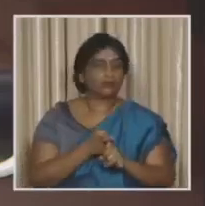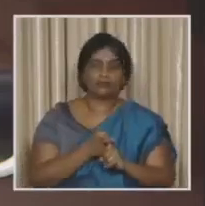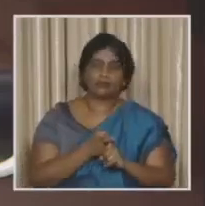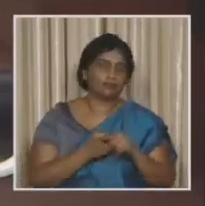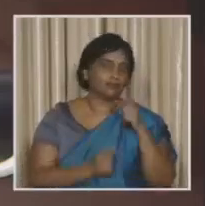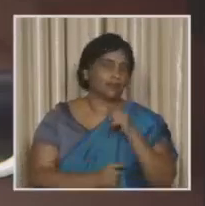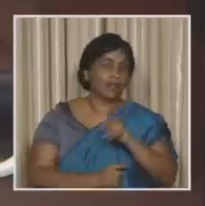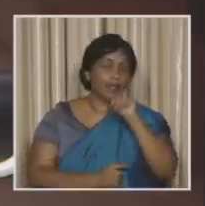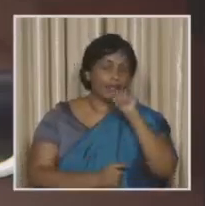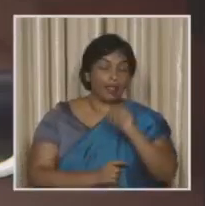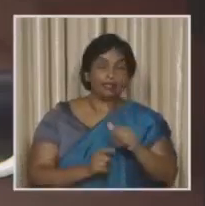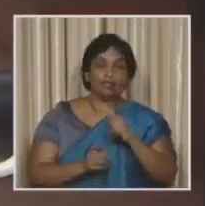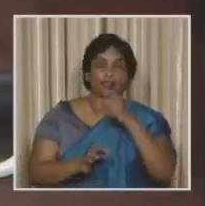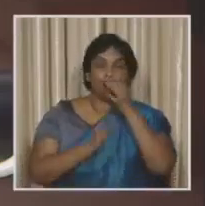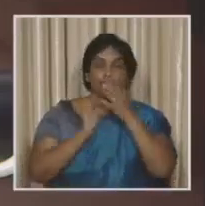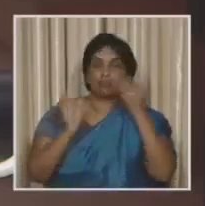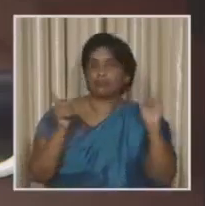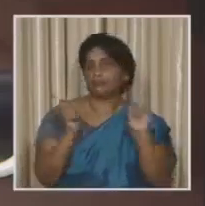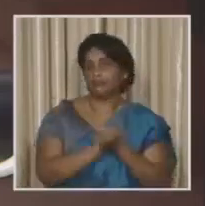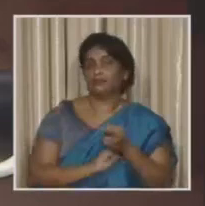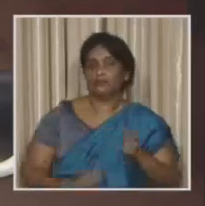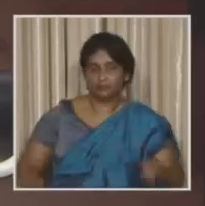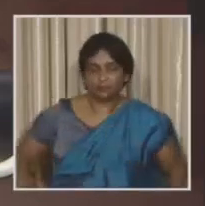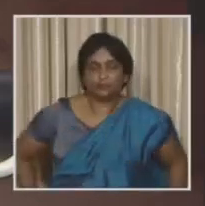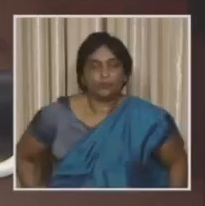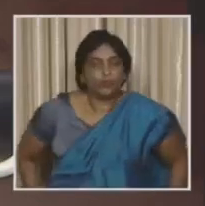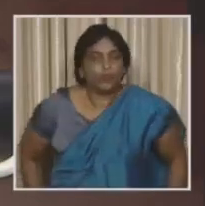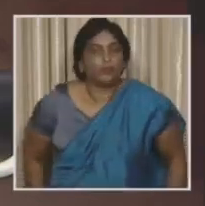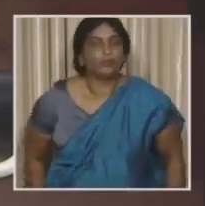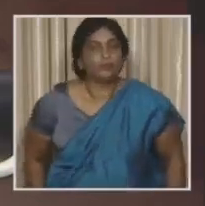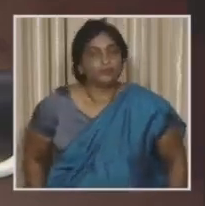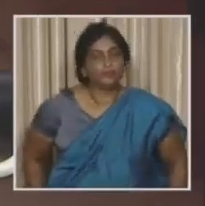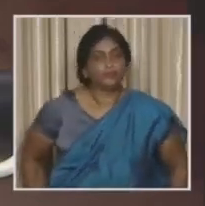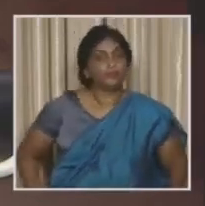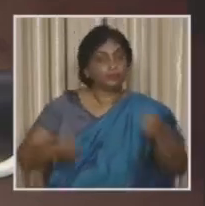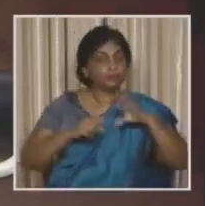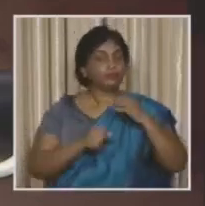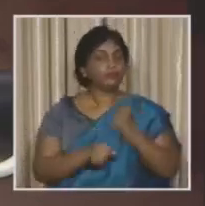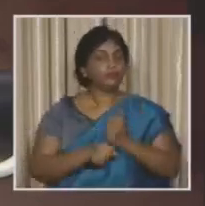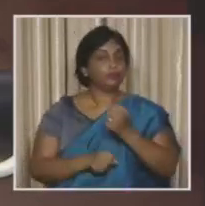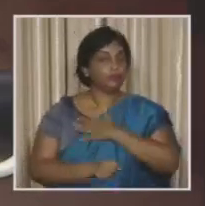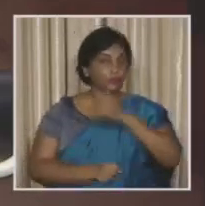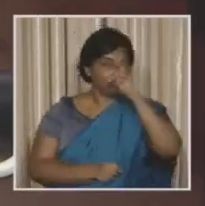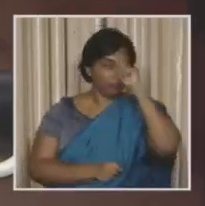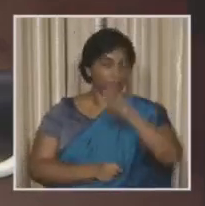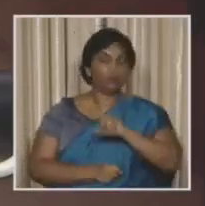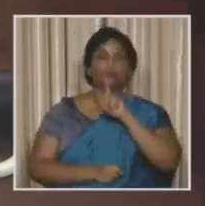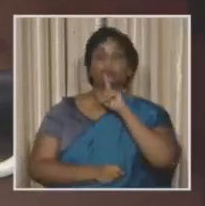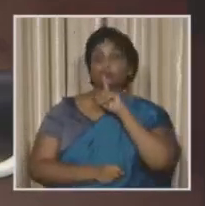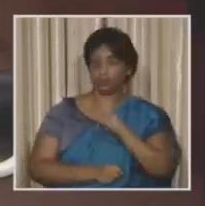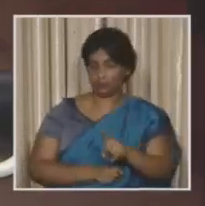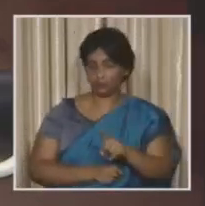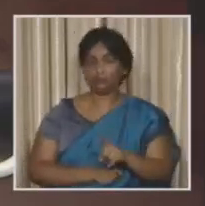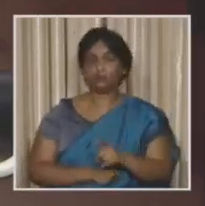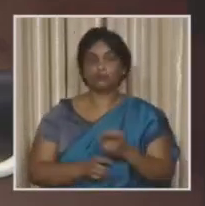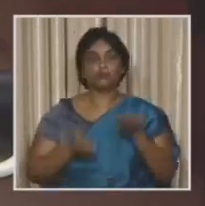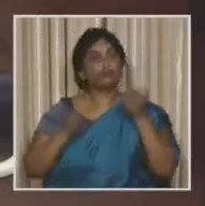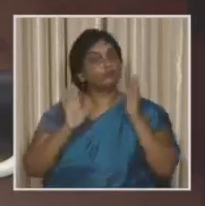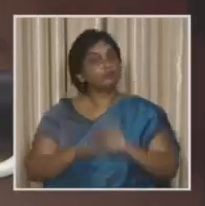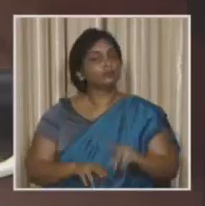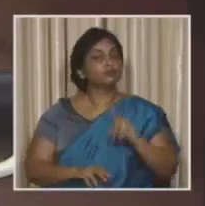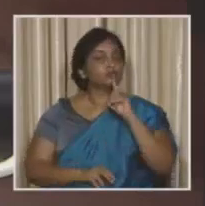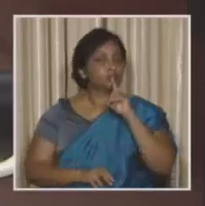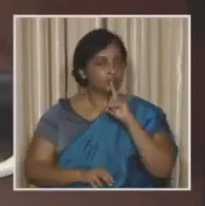මේ ඇත්ත කරුණ වසන් කිරීම සඳහා කරන ප්‍රකාශය. ඊළඟ ගෝඨාභය රාජපක්ෂ මහත්මයා ප්‍රකාශයක් නිකුත් කරා. අවසානයේදී ඔහු කියන්නේ